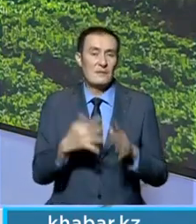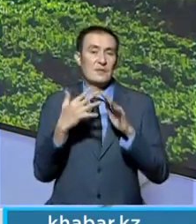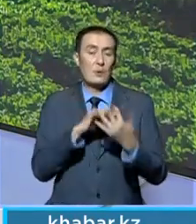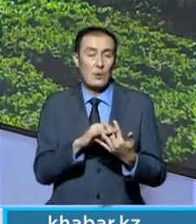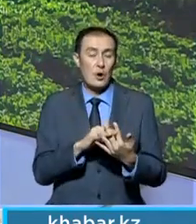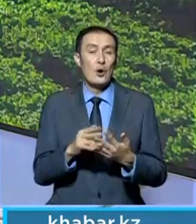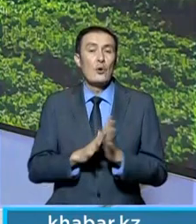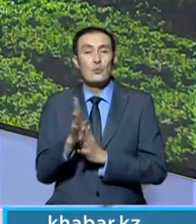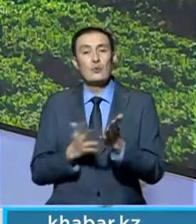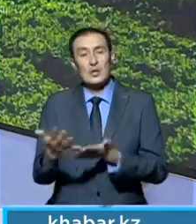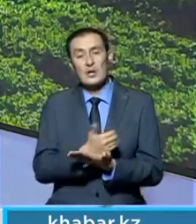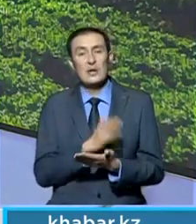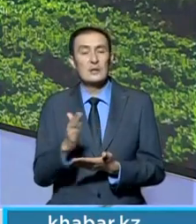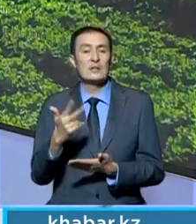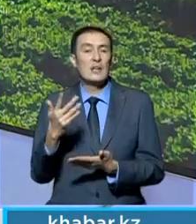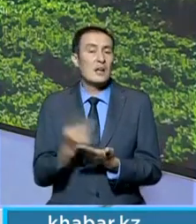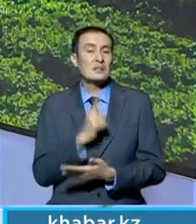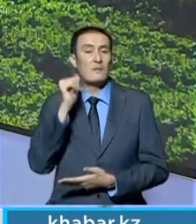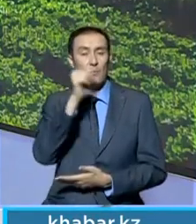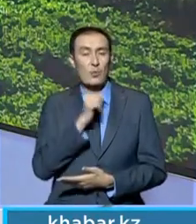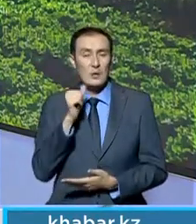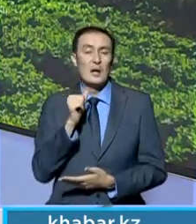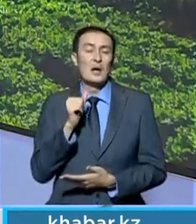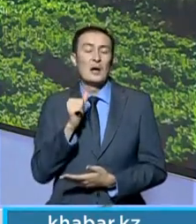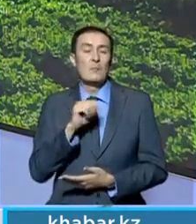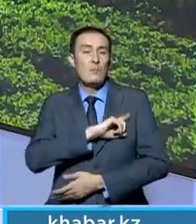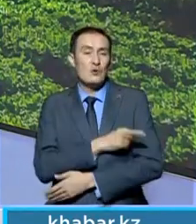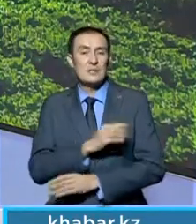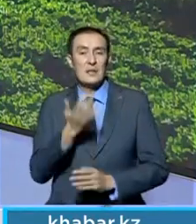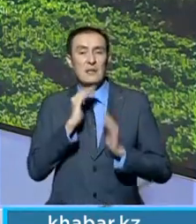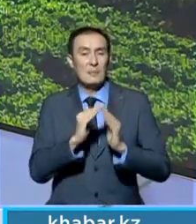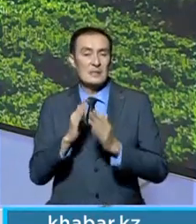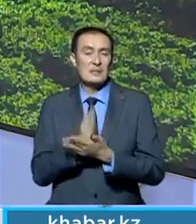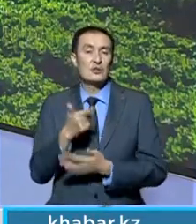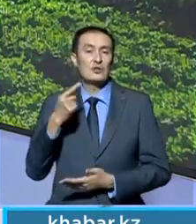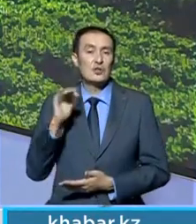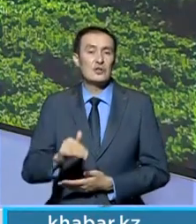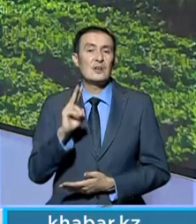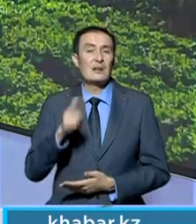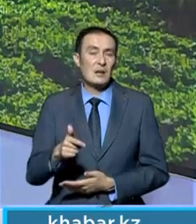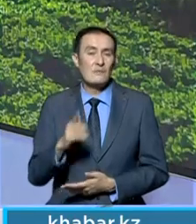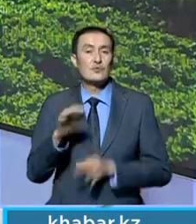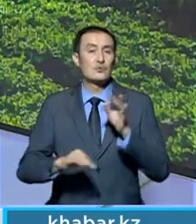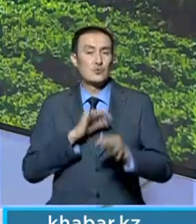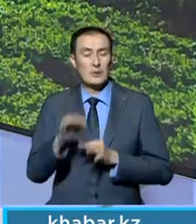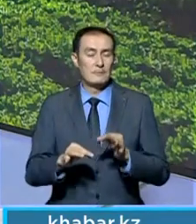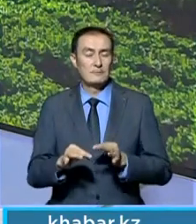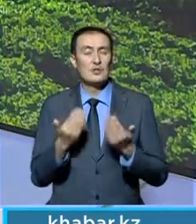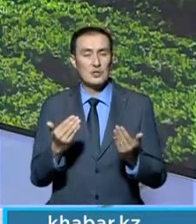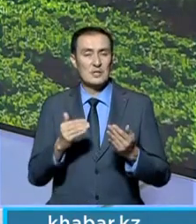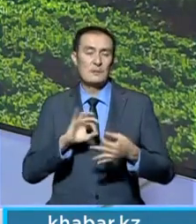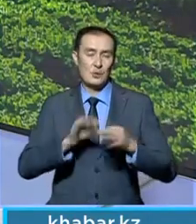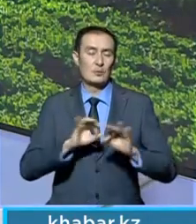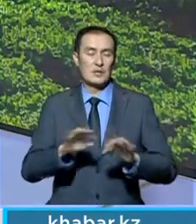село. Урожай предприниматели собирают 3 раза в год. Производительная мощность составляет 1000 килограммов в сутки. Асем Утешева